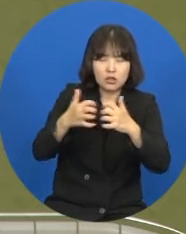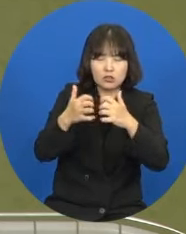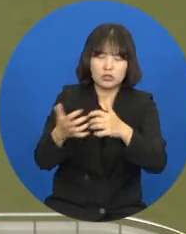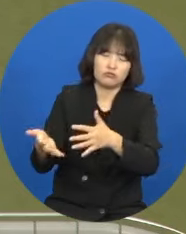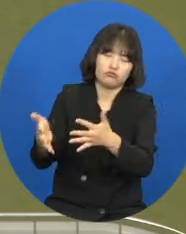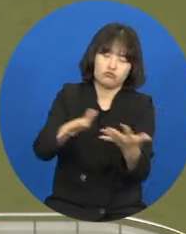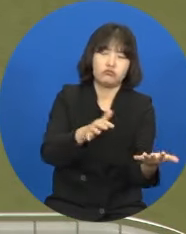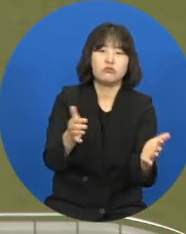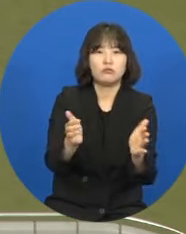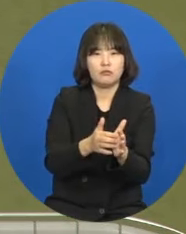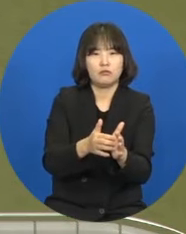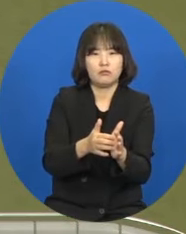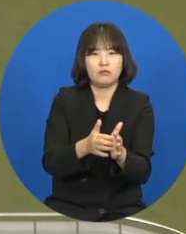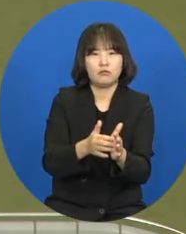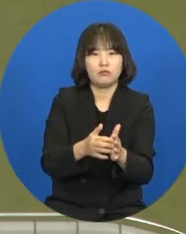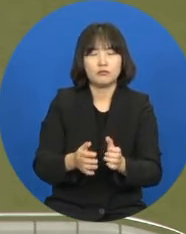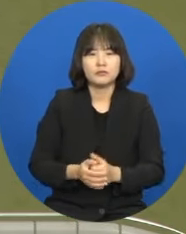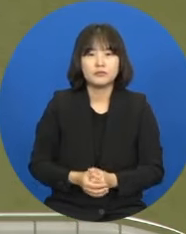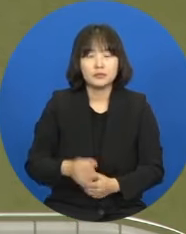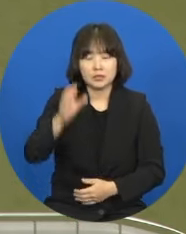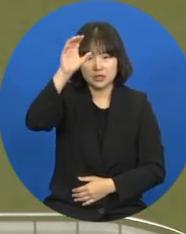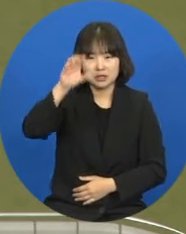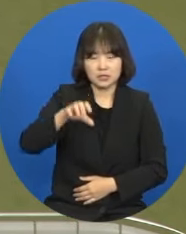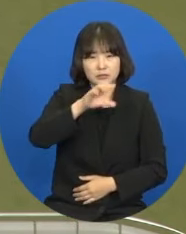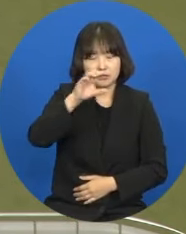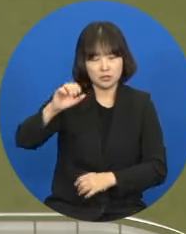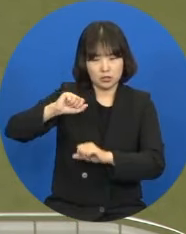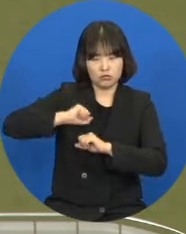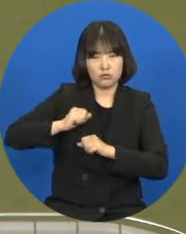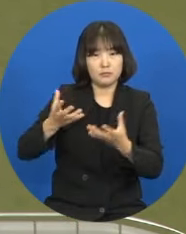말죠 십자가들은 굉장히 많았는데